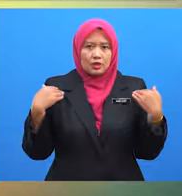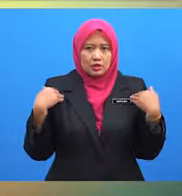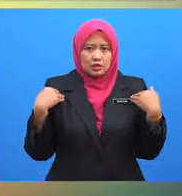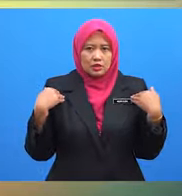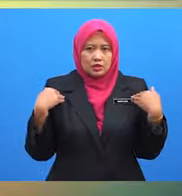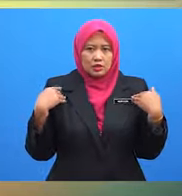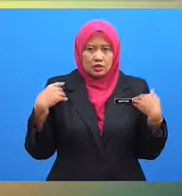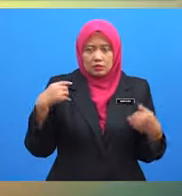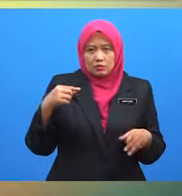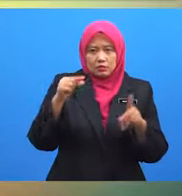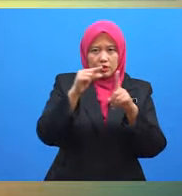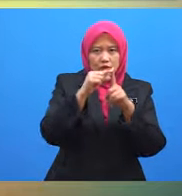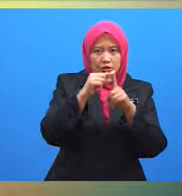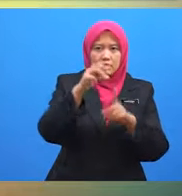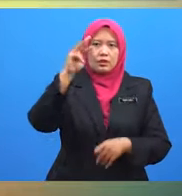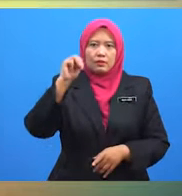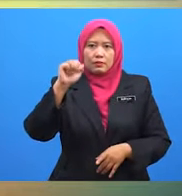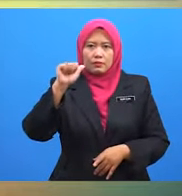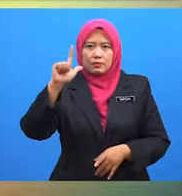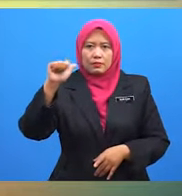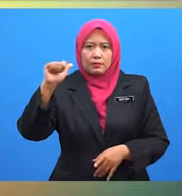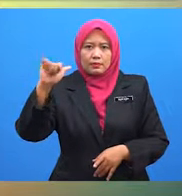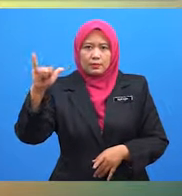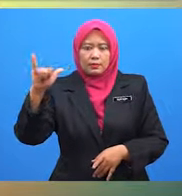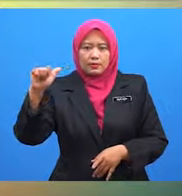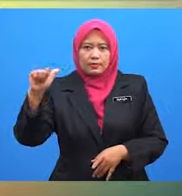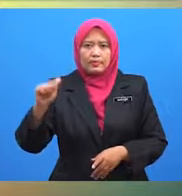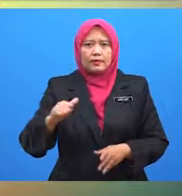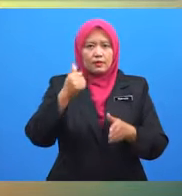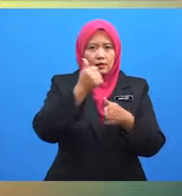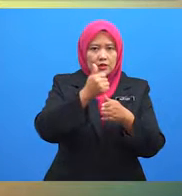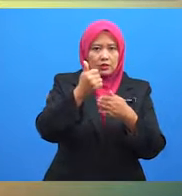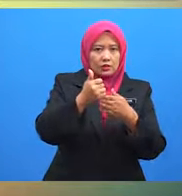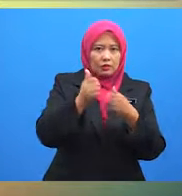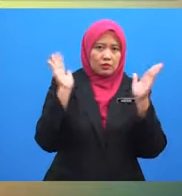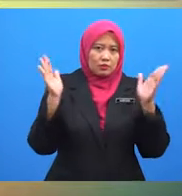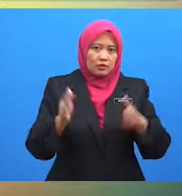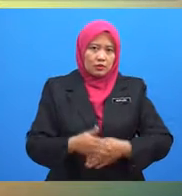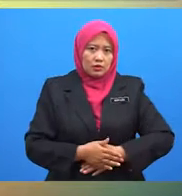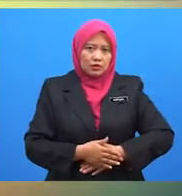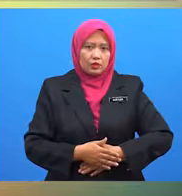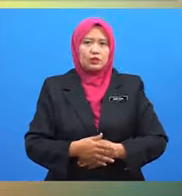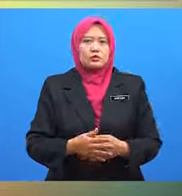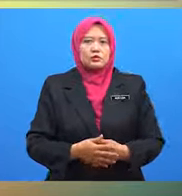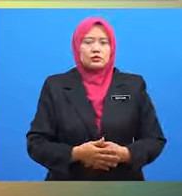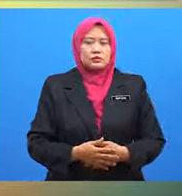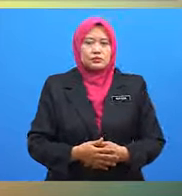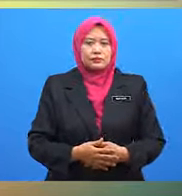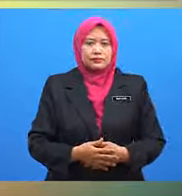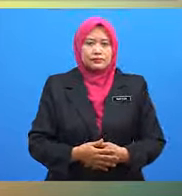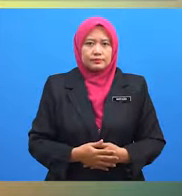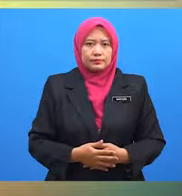Malaya atau Melayu ditemui di Padang Roko, daerah Batang Hari,